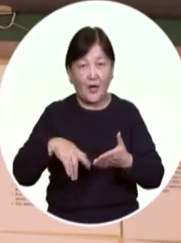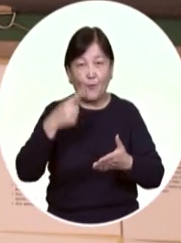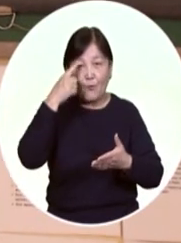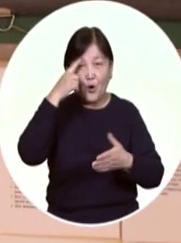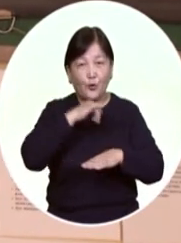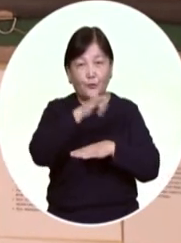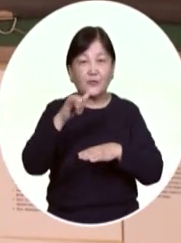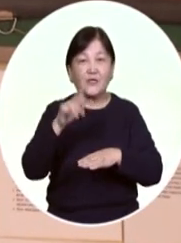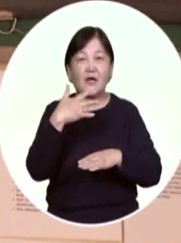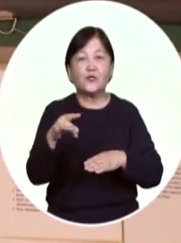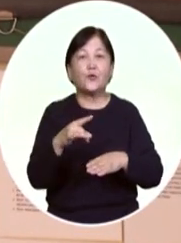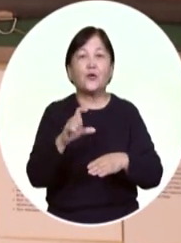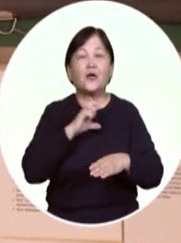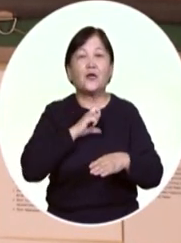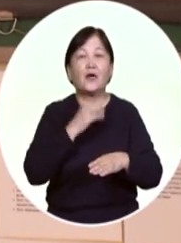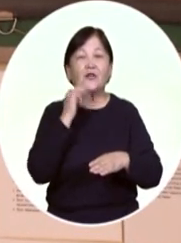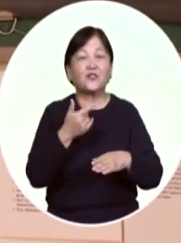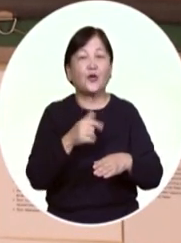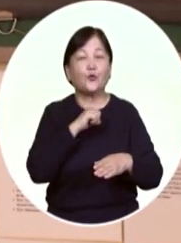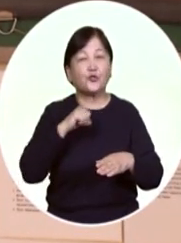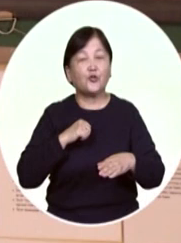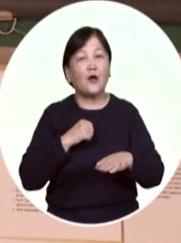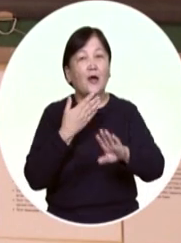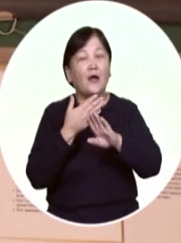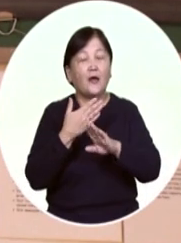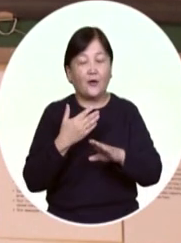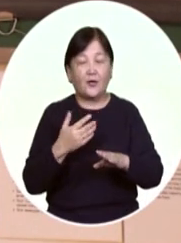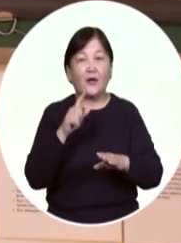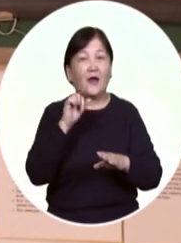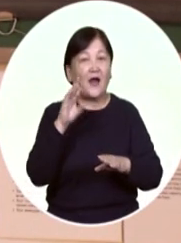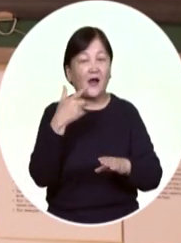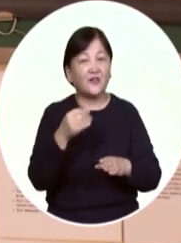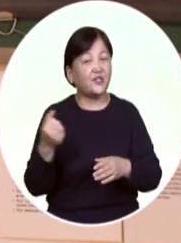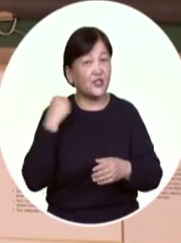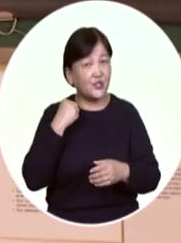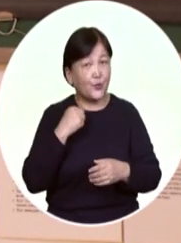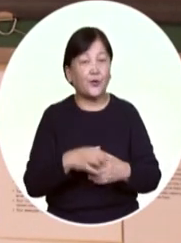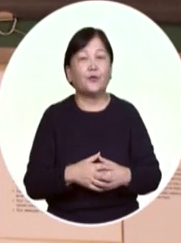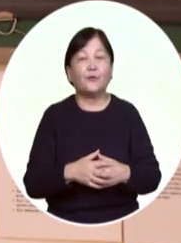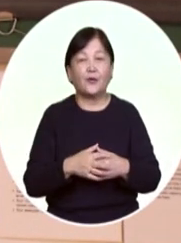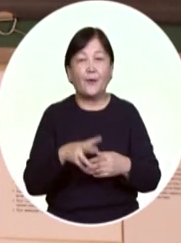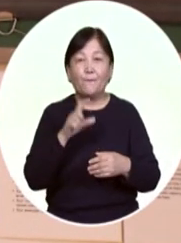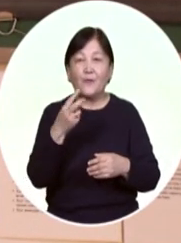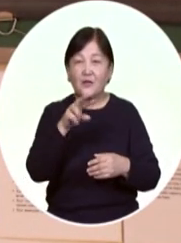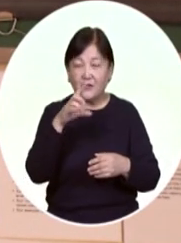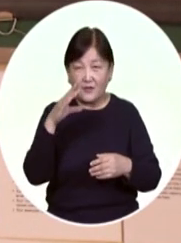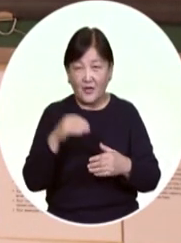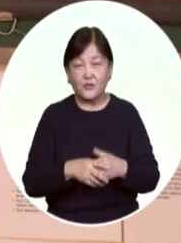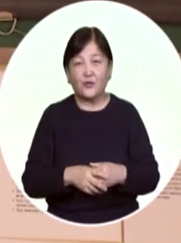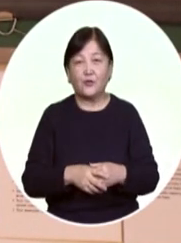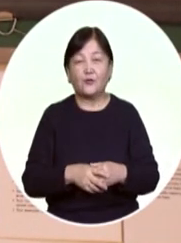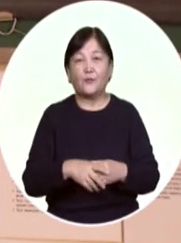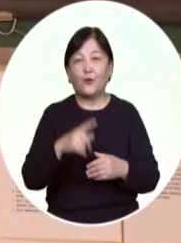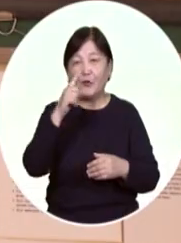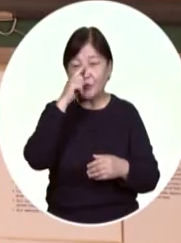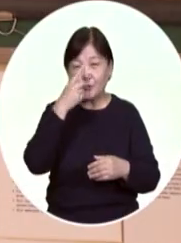ашгийг хамгаалан хөгжиж чадсан гэсэн асуулт өөртөө тавиад үзээрэй. Мэдээж энэ нэгэнт одоо зөвлөлт бодлос